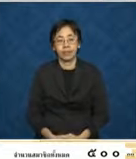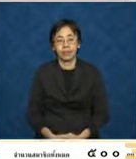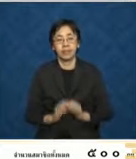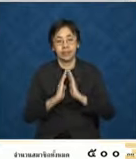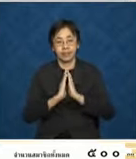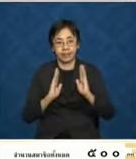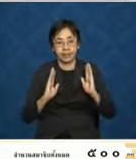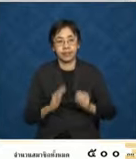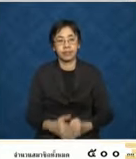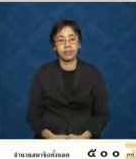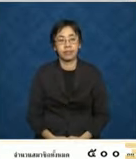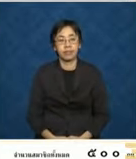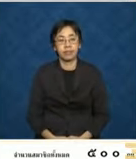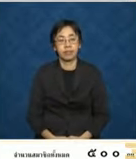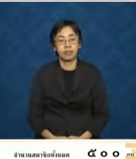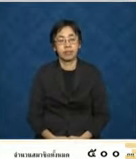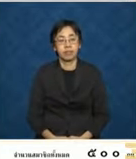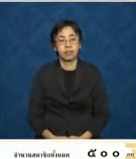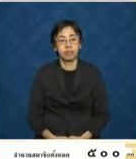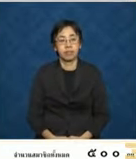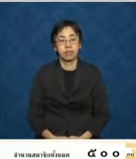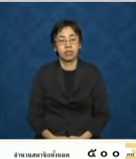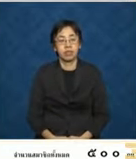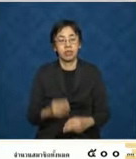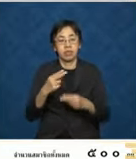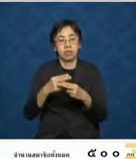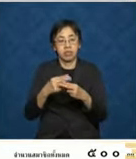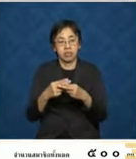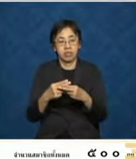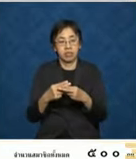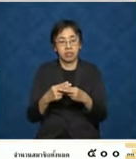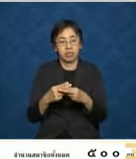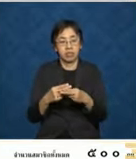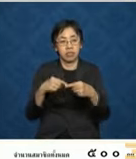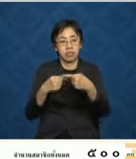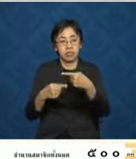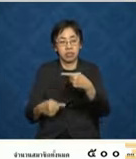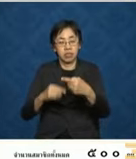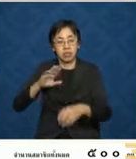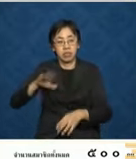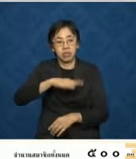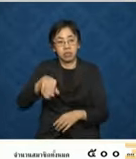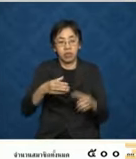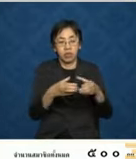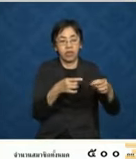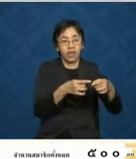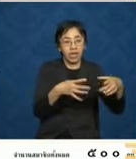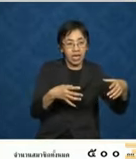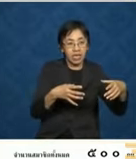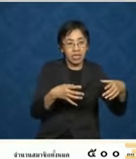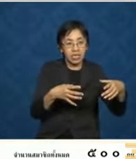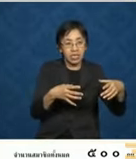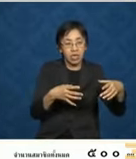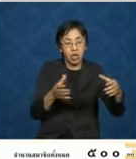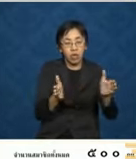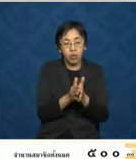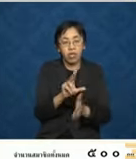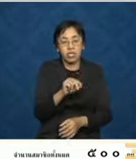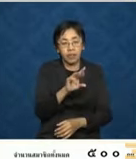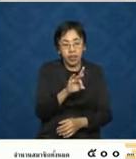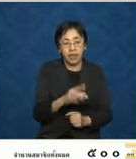ณครับสมาชิกครับตอนนี้มีผู้ลงชื่อนะครับรวมเบ็ดเสร็จแล้วทั้งฝ่ายค้านเนี่ยอยู่ที่38นะครับแ